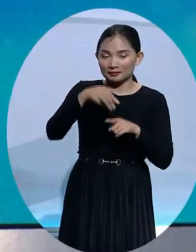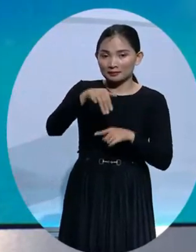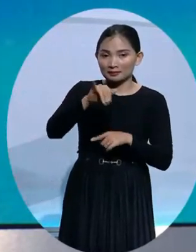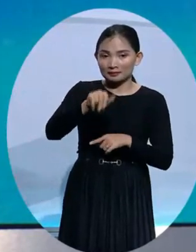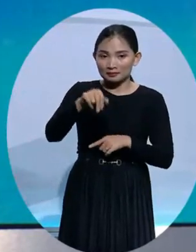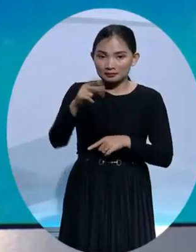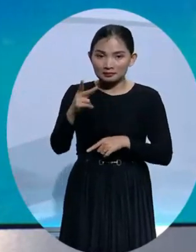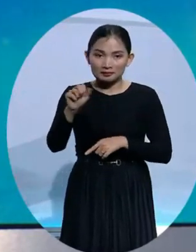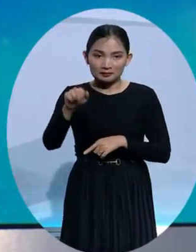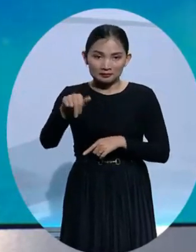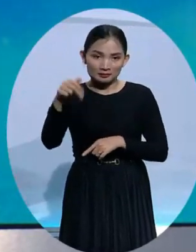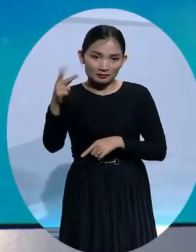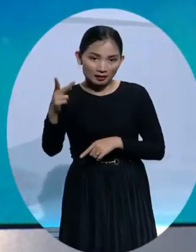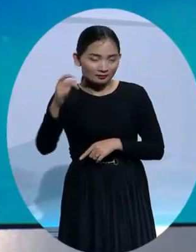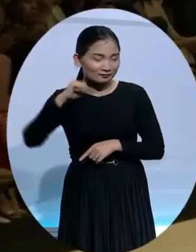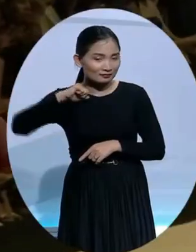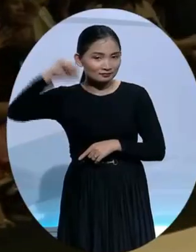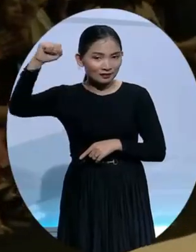quân của cuộc thi.